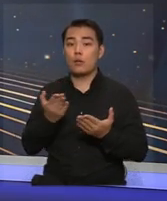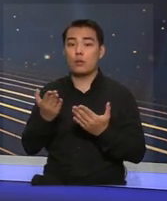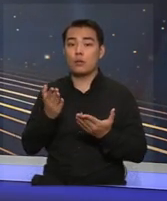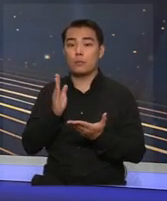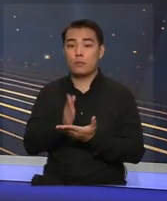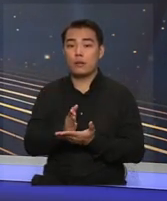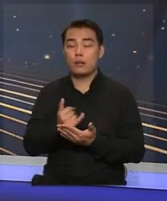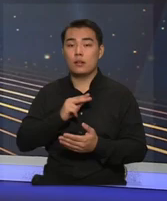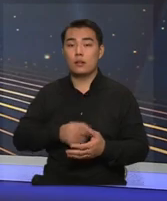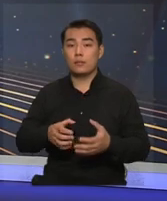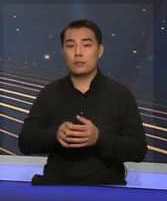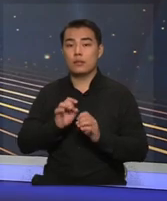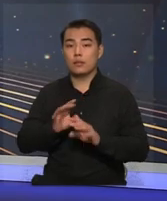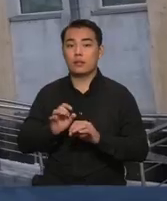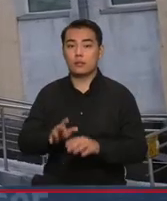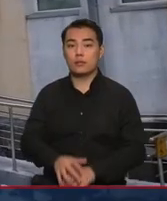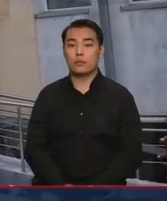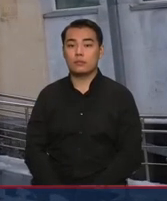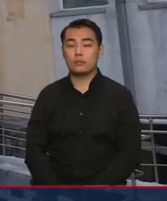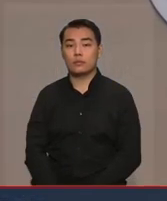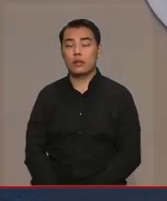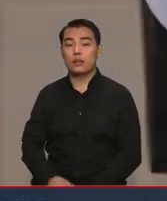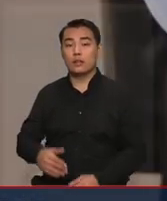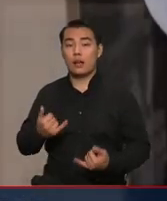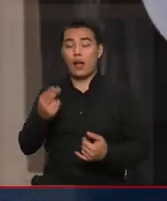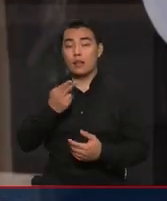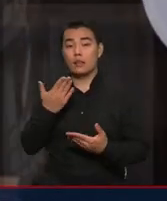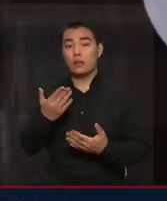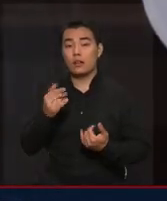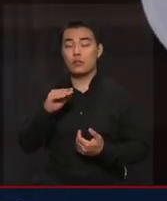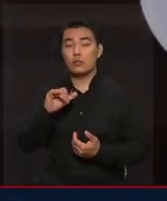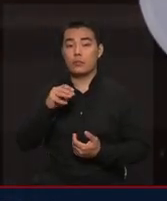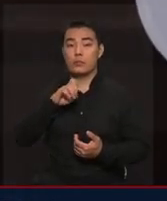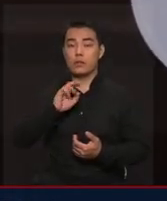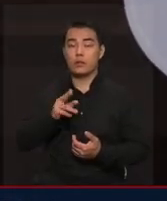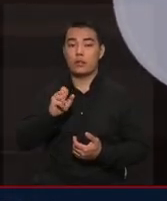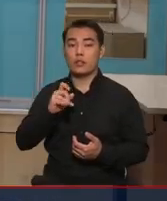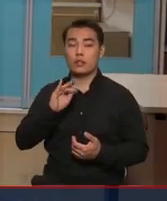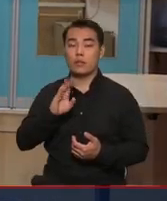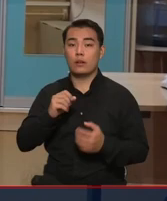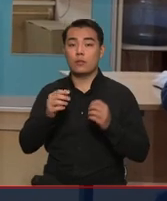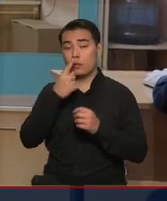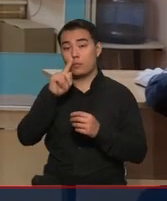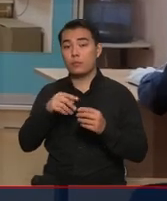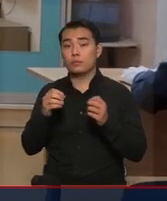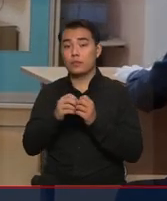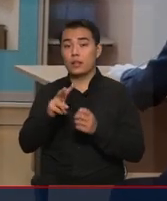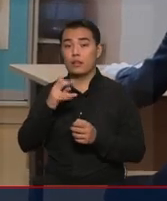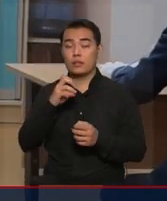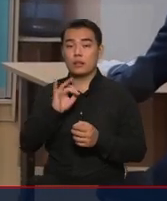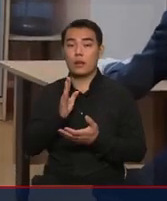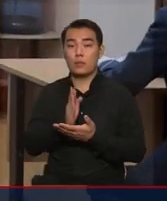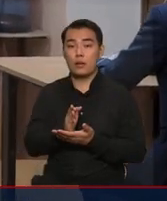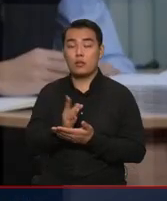бар? Әріптесім айтып берсін. Астанадағы Жұмабек Тәшенов атындағы номері 10-шы мектеп лицейі туралы естімегендер аз